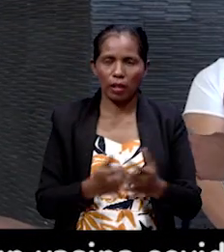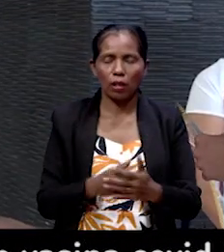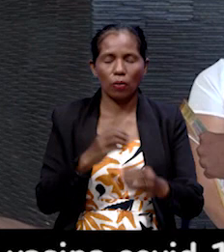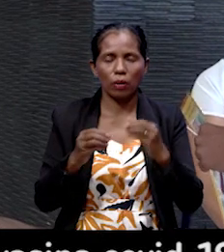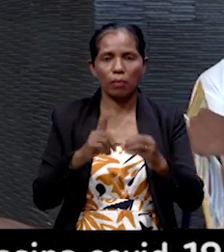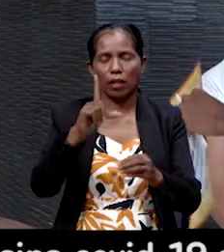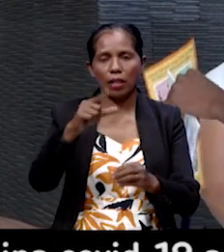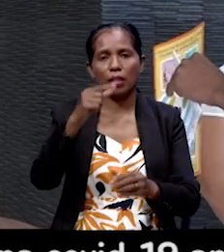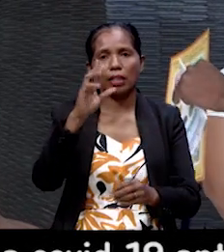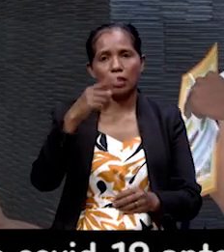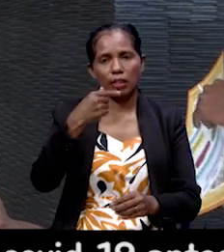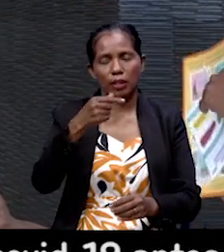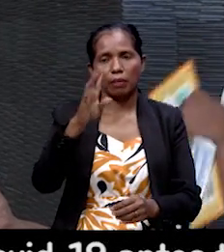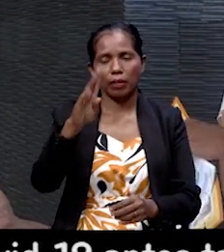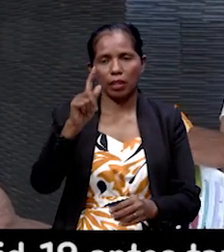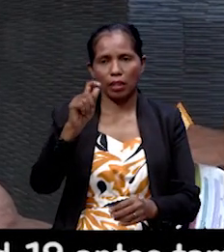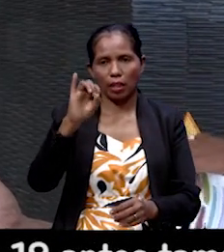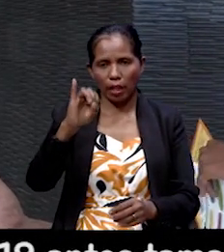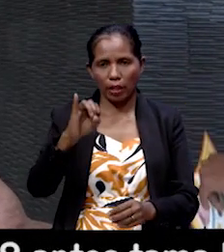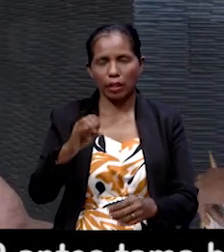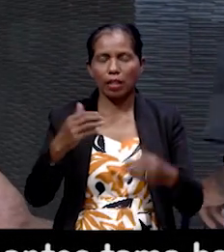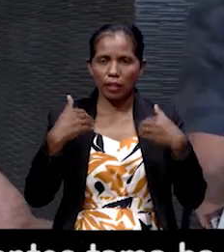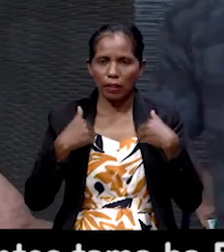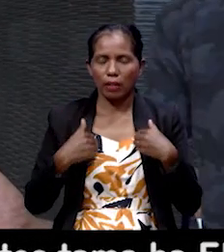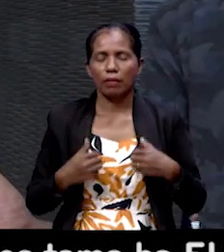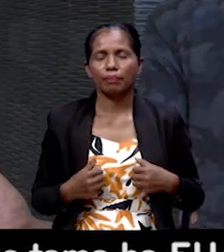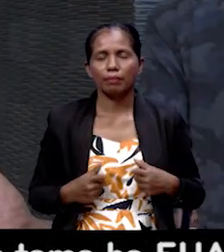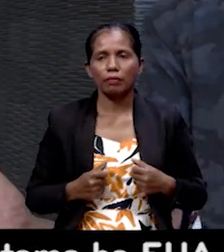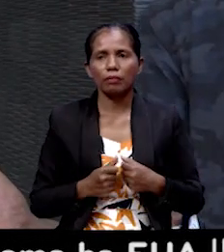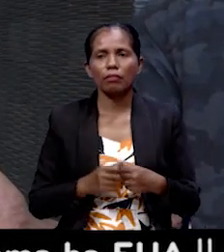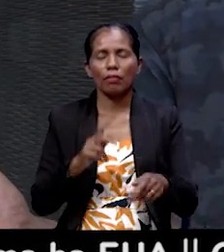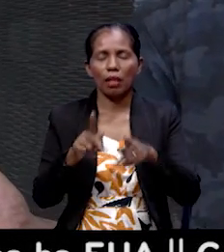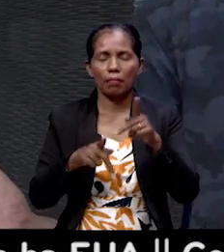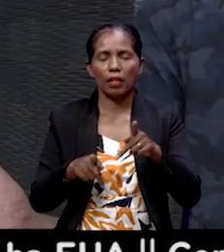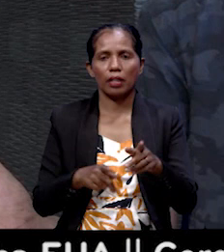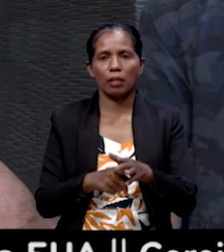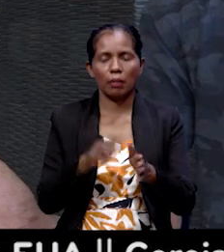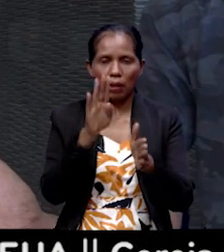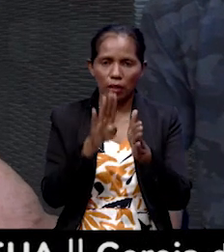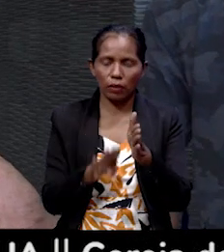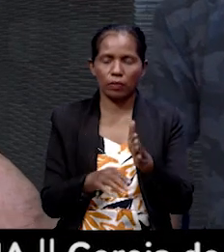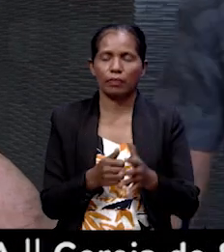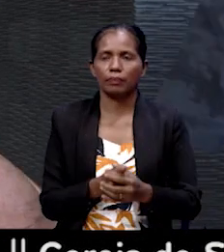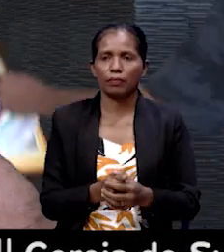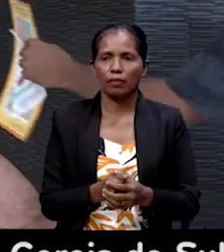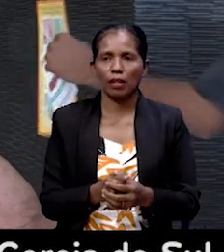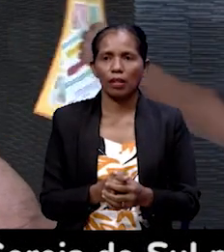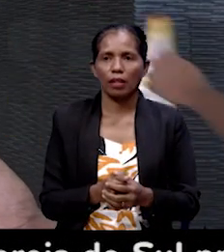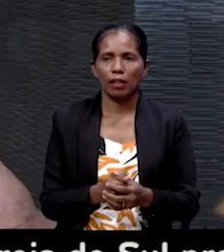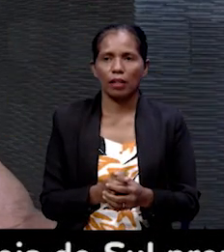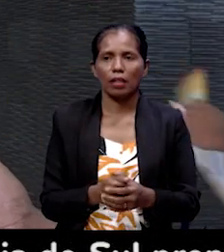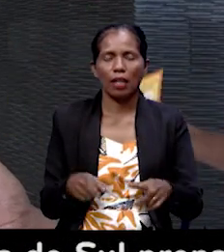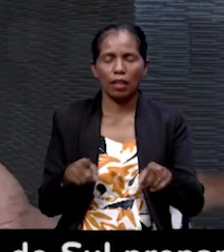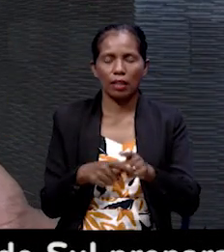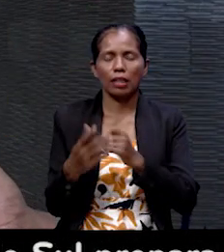LGBT iha ne katak ita comunidade ne be ke mais minor liu liliu iha tanah sang fo isa na sang